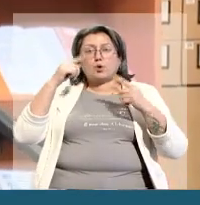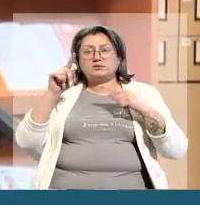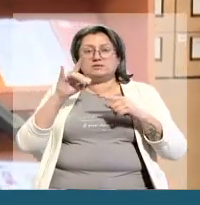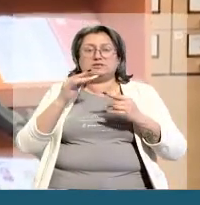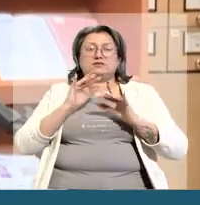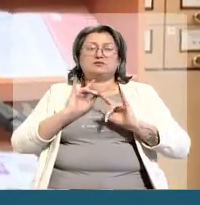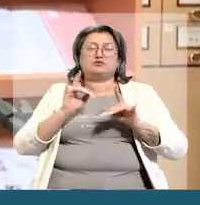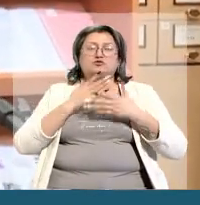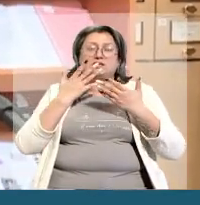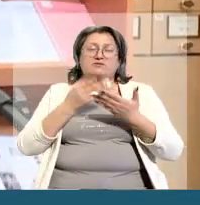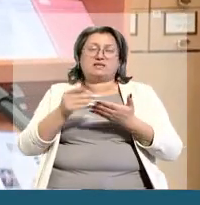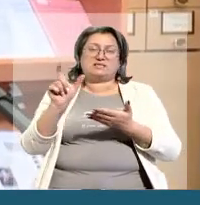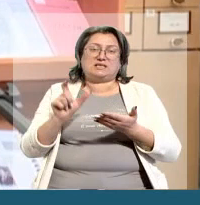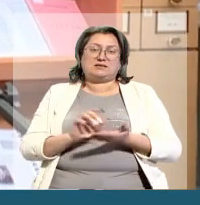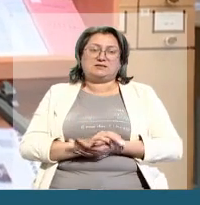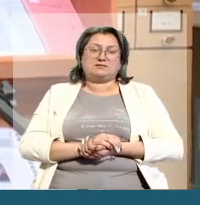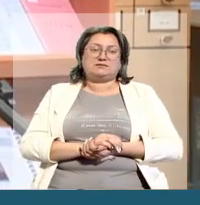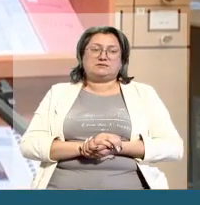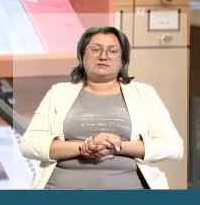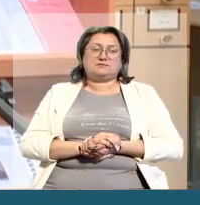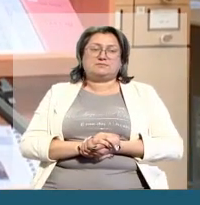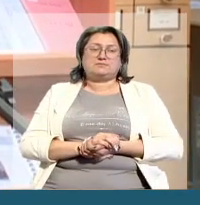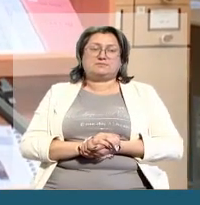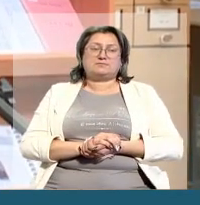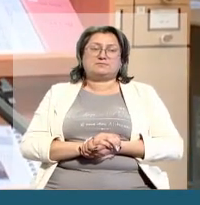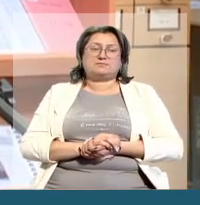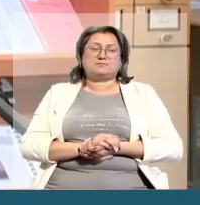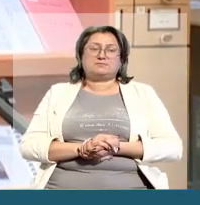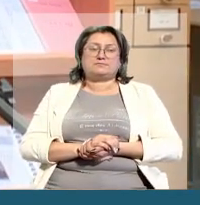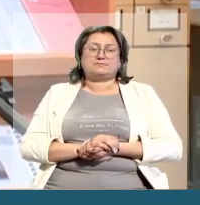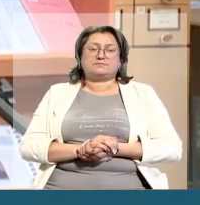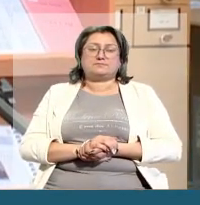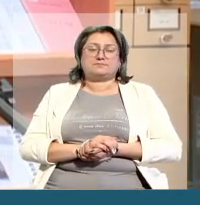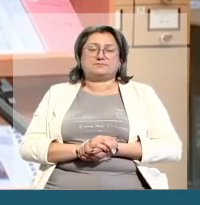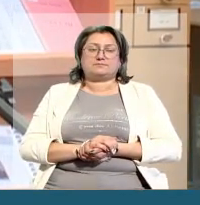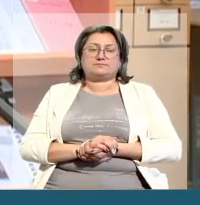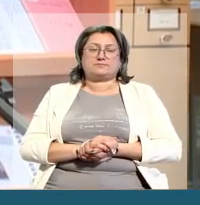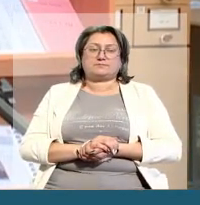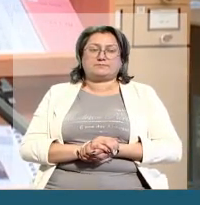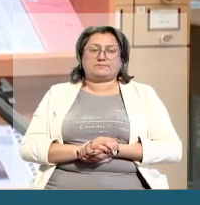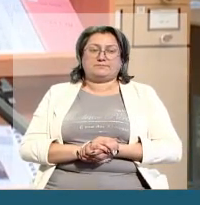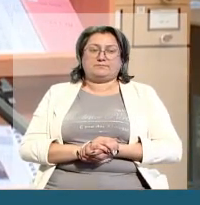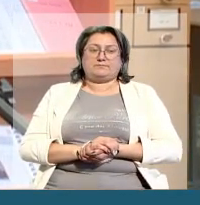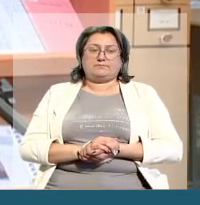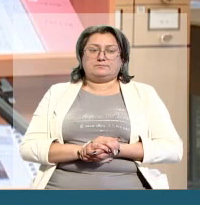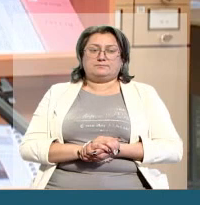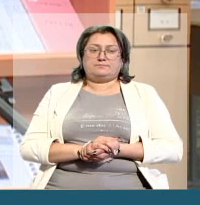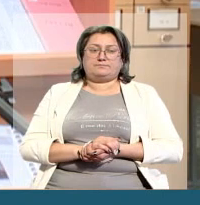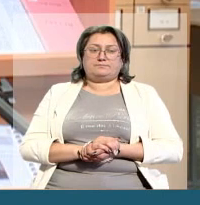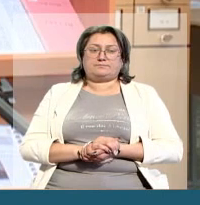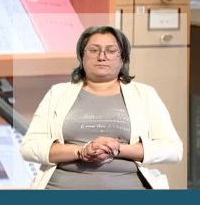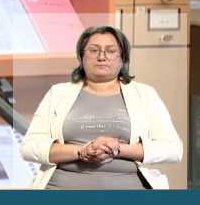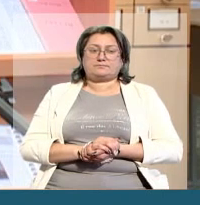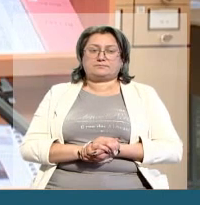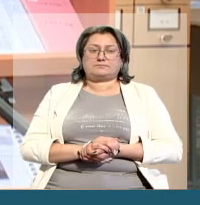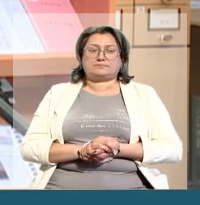көңілмен сүйсе екен, кімді сүйсе, бір сөзімен тұрса екен, жанса, күйсе, қырмызы қызыл жібек бос балалар оған